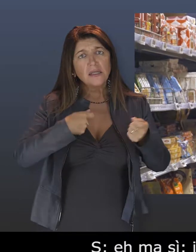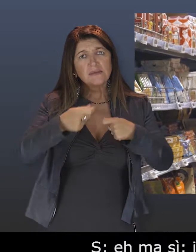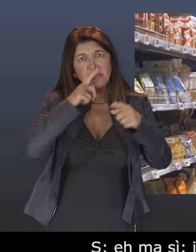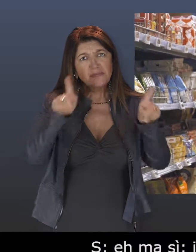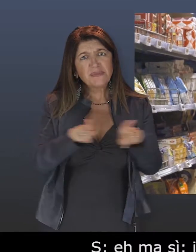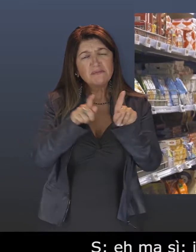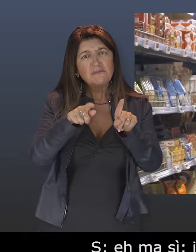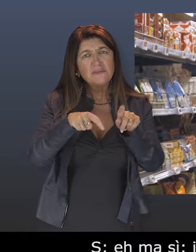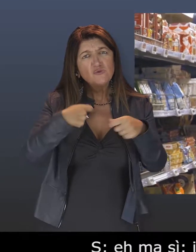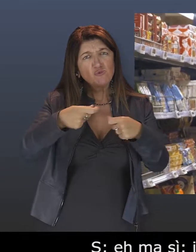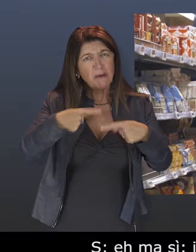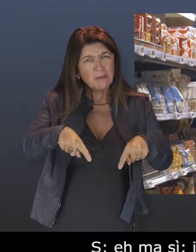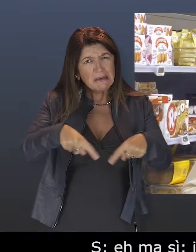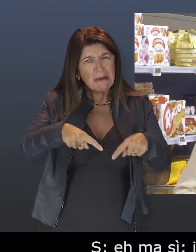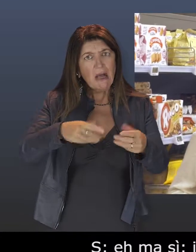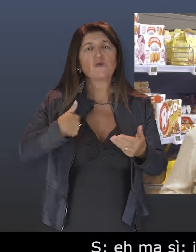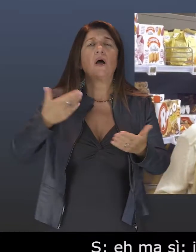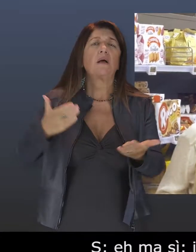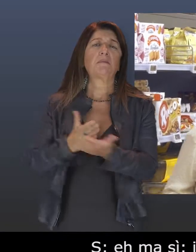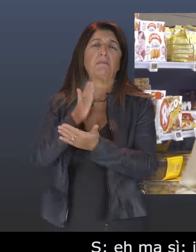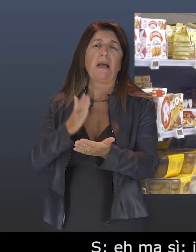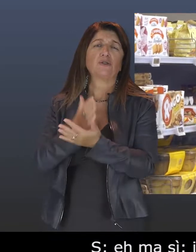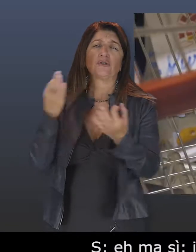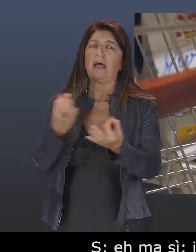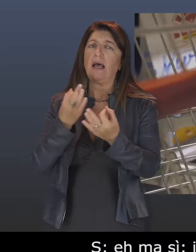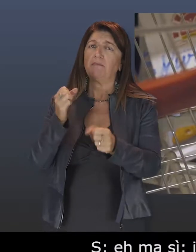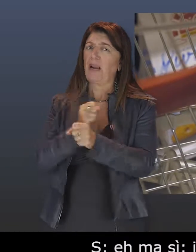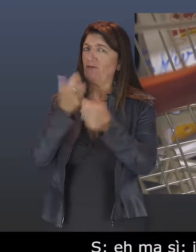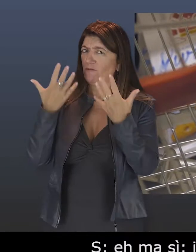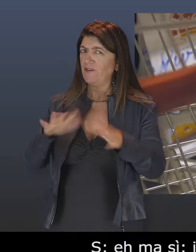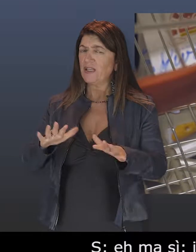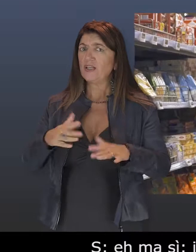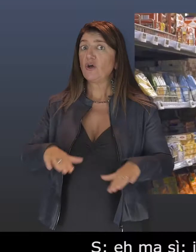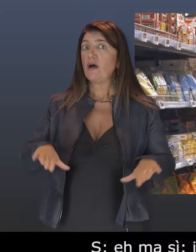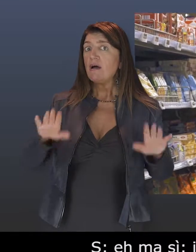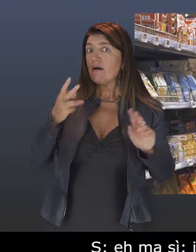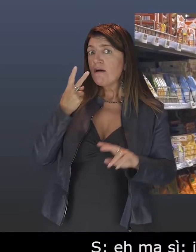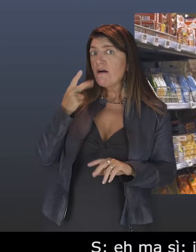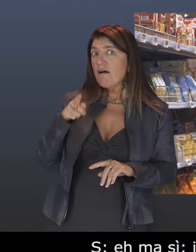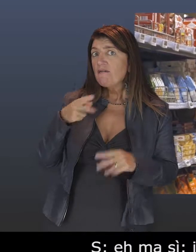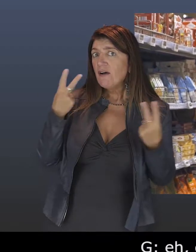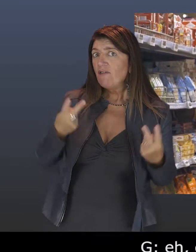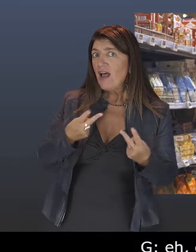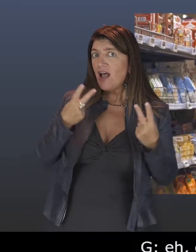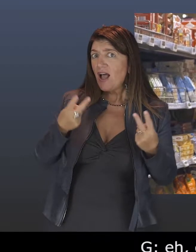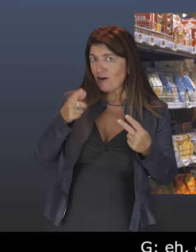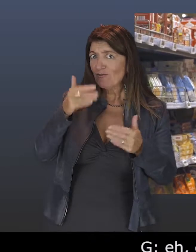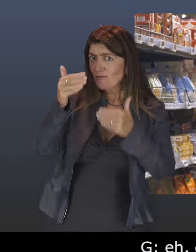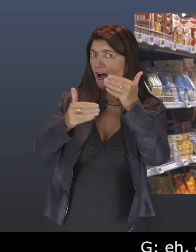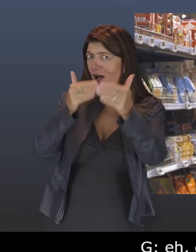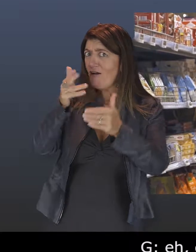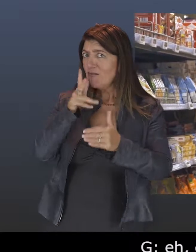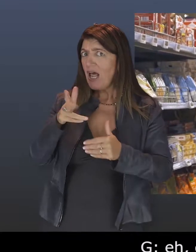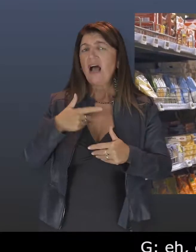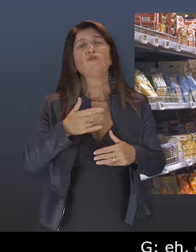Ma sì, io passo di qua sempre dopo lavoro. Ah, ma vedo che con le verdure facciamo progressi. Sì, ci vuole un po' di